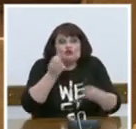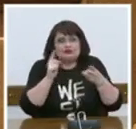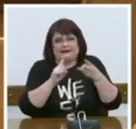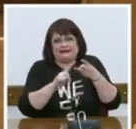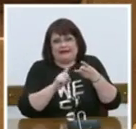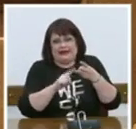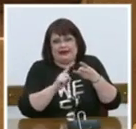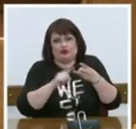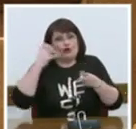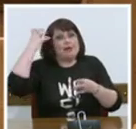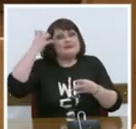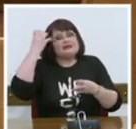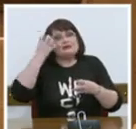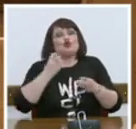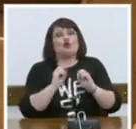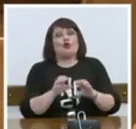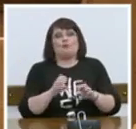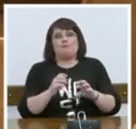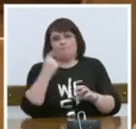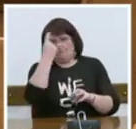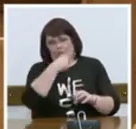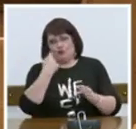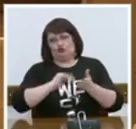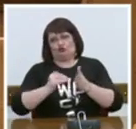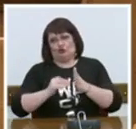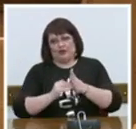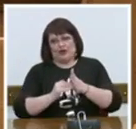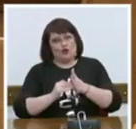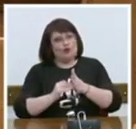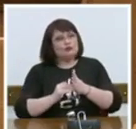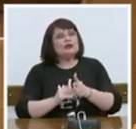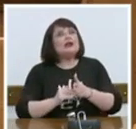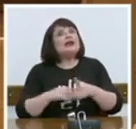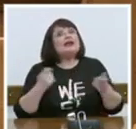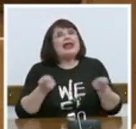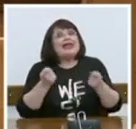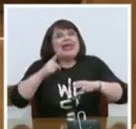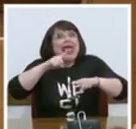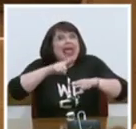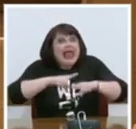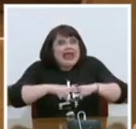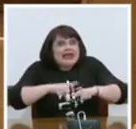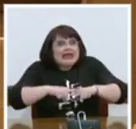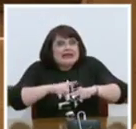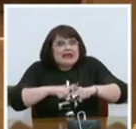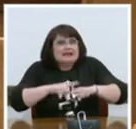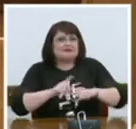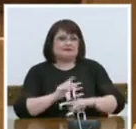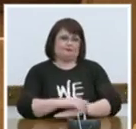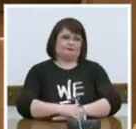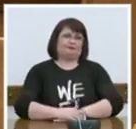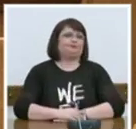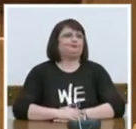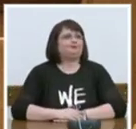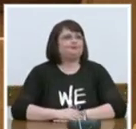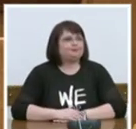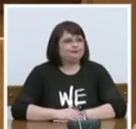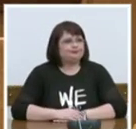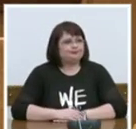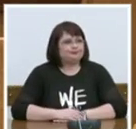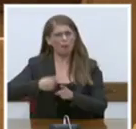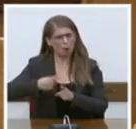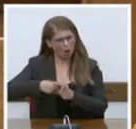επιστημονικό προσωπικό τους να αποτελείται κατά πλειοψηφία από Έλληνες και Ελληνίδες, της ημεδαπής ή της αλλοδαπής